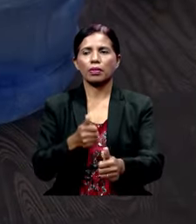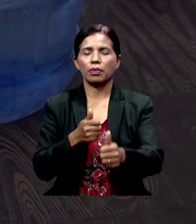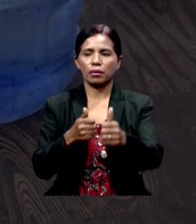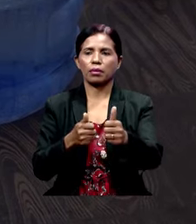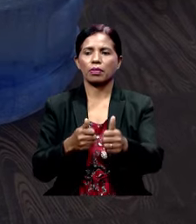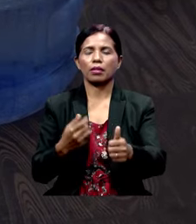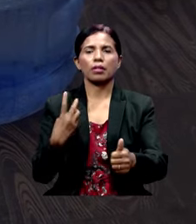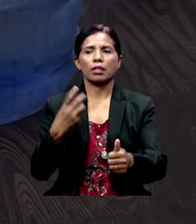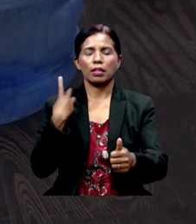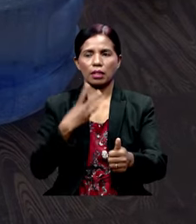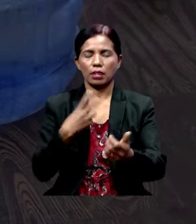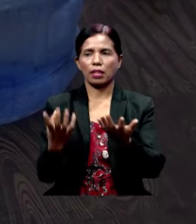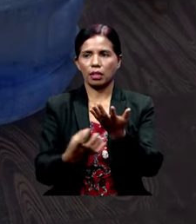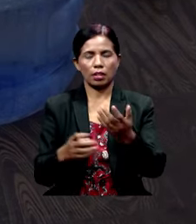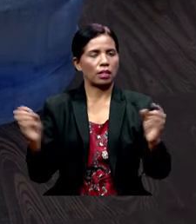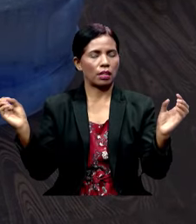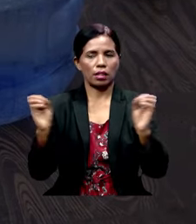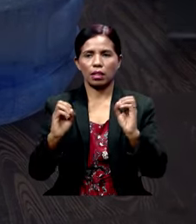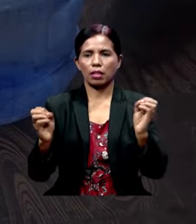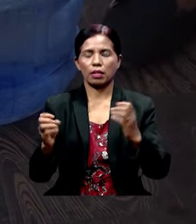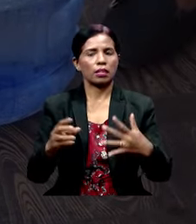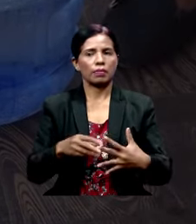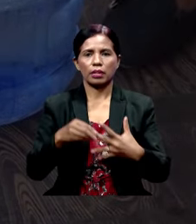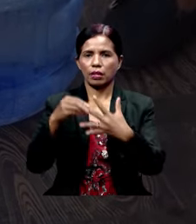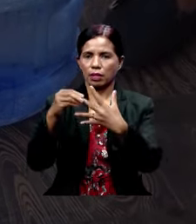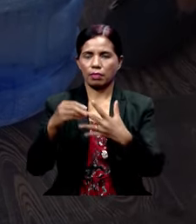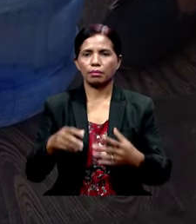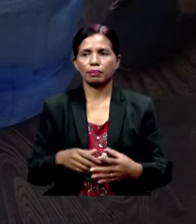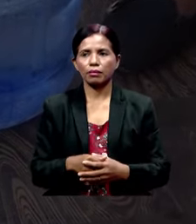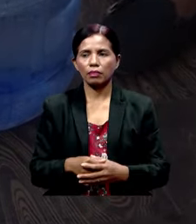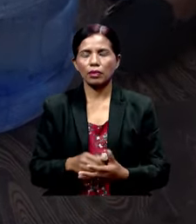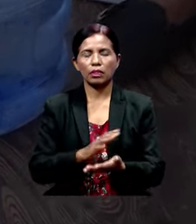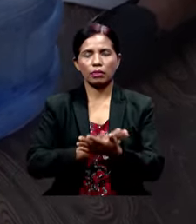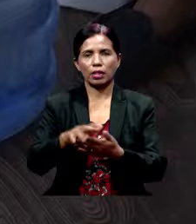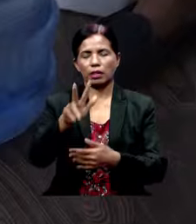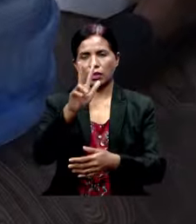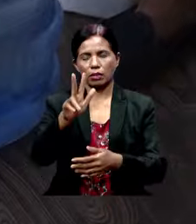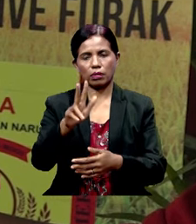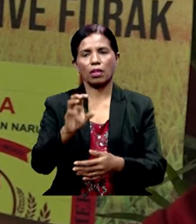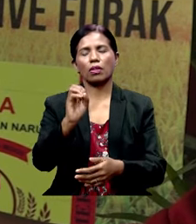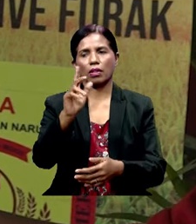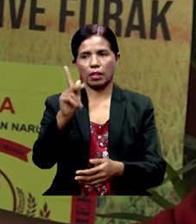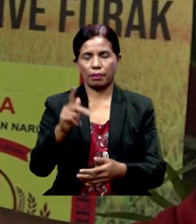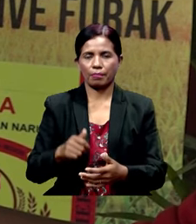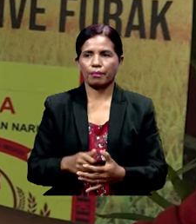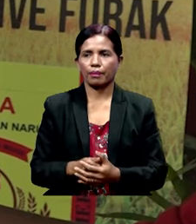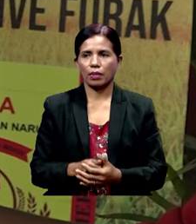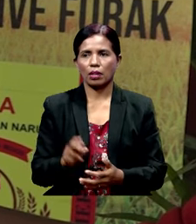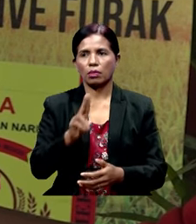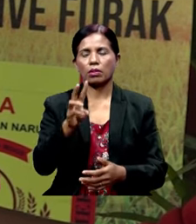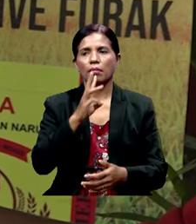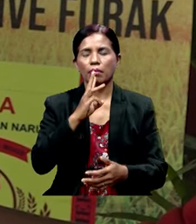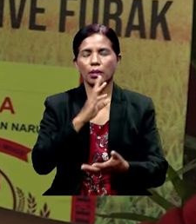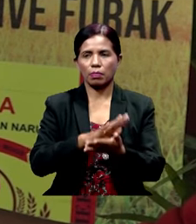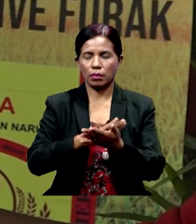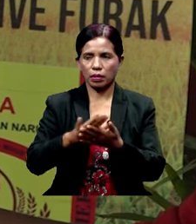ne bema bambain eta teing yang lah ya ne bema special you. Fase dela tolu ne normal. Uja bemos ma